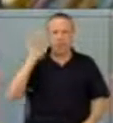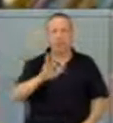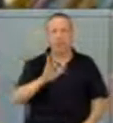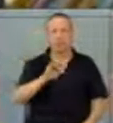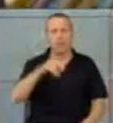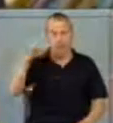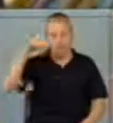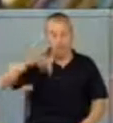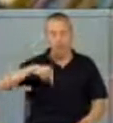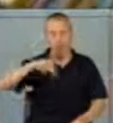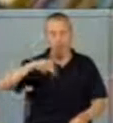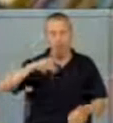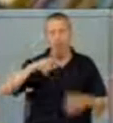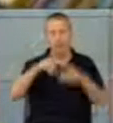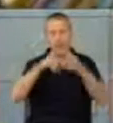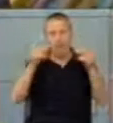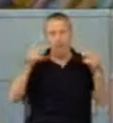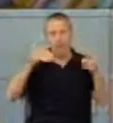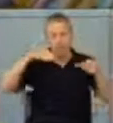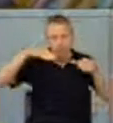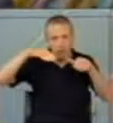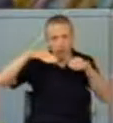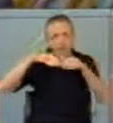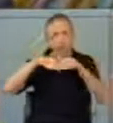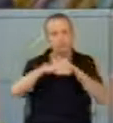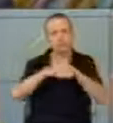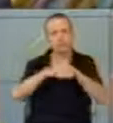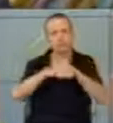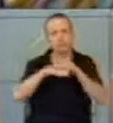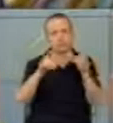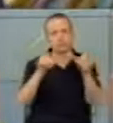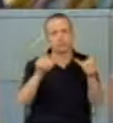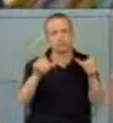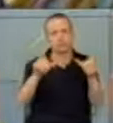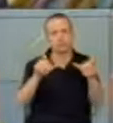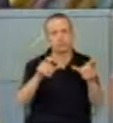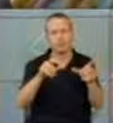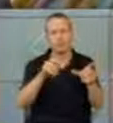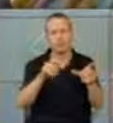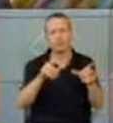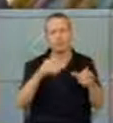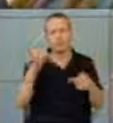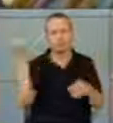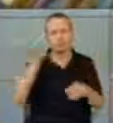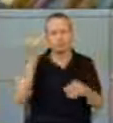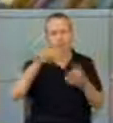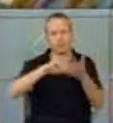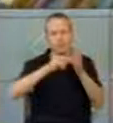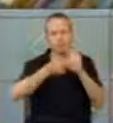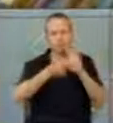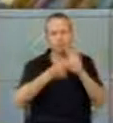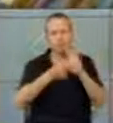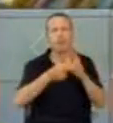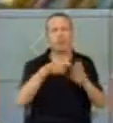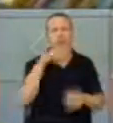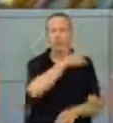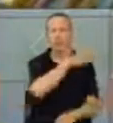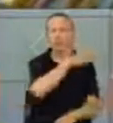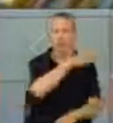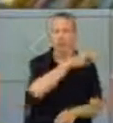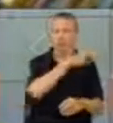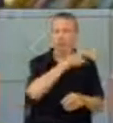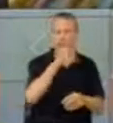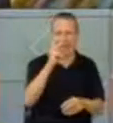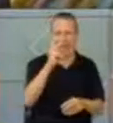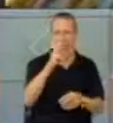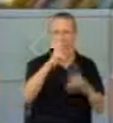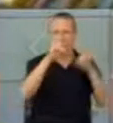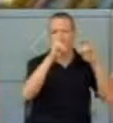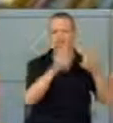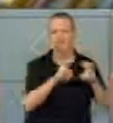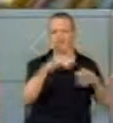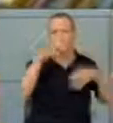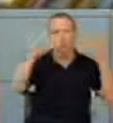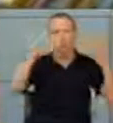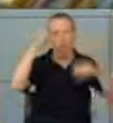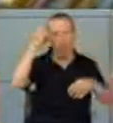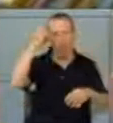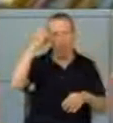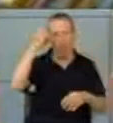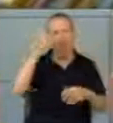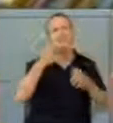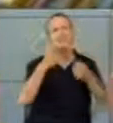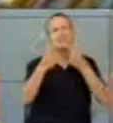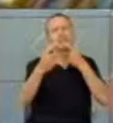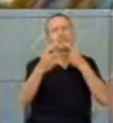מתבצרים בצורה אסטרטגית, וזה יושב ומבלבל לנו את המוח עם המסע ומתן שלו, שאם חלילה היה